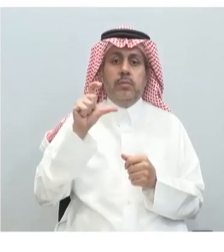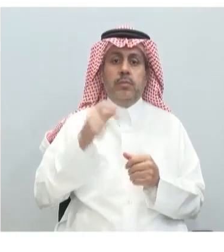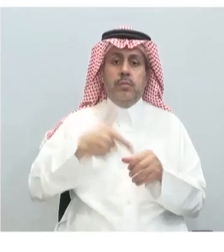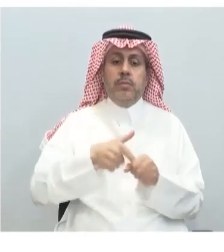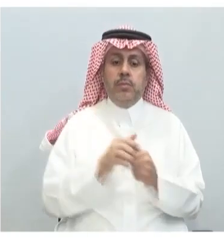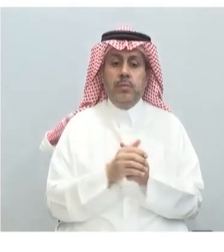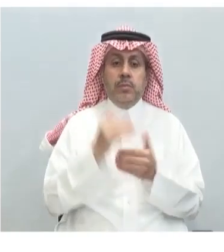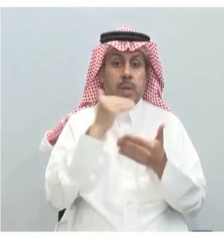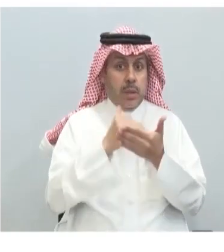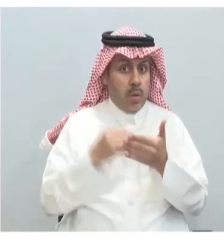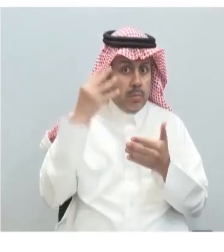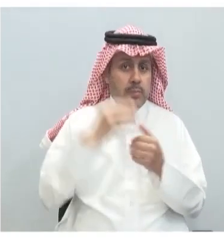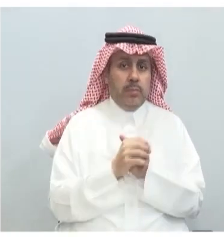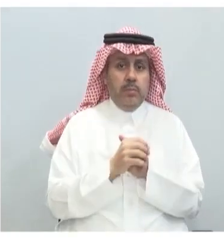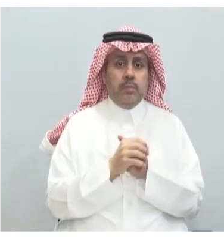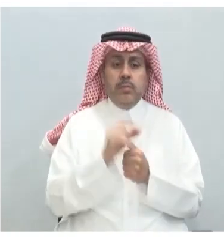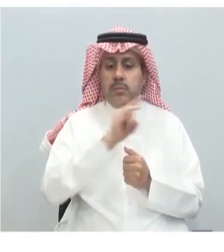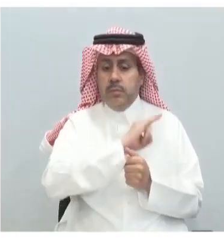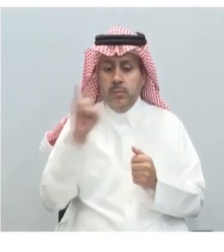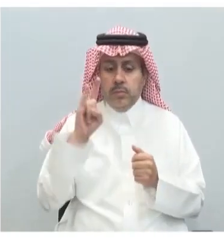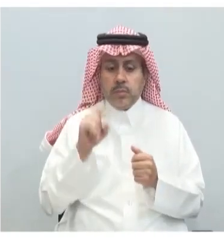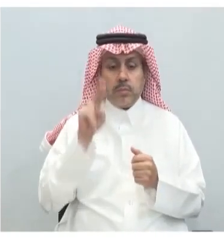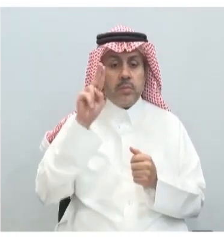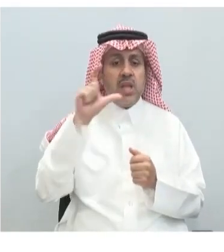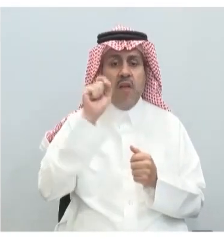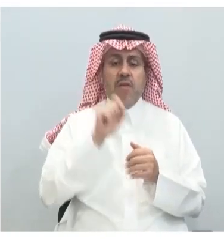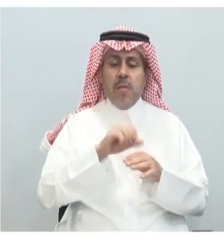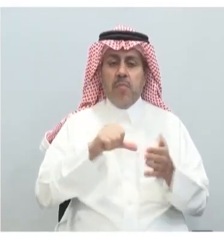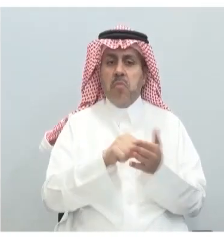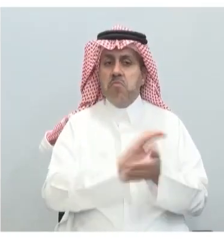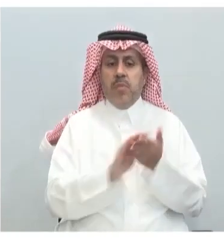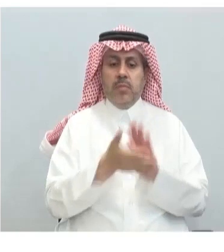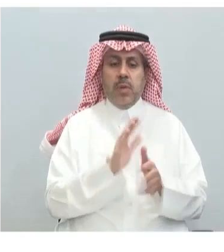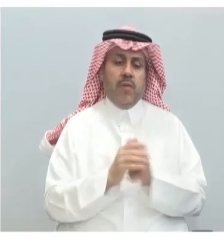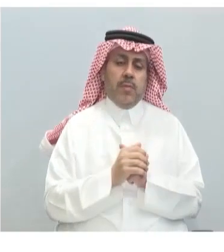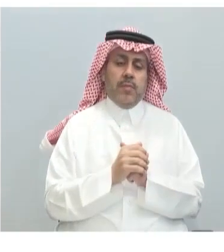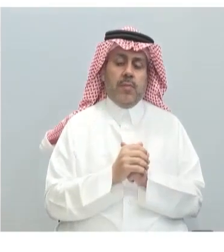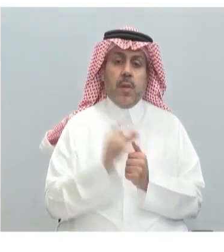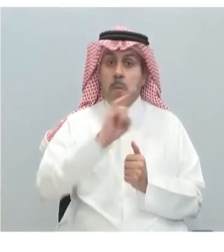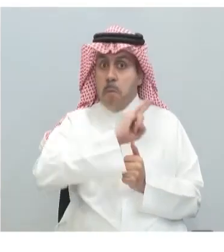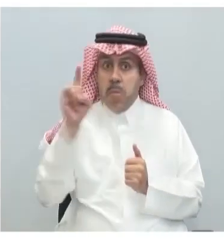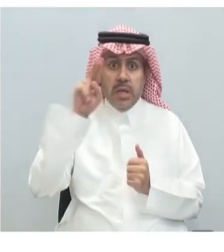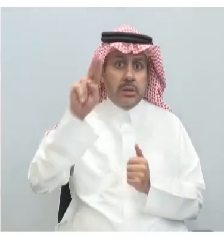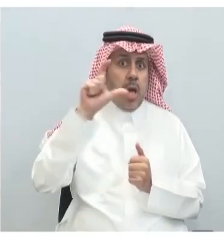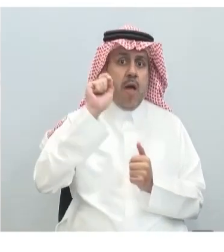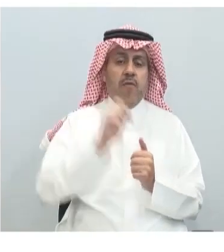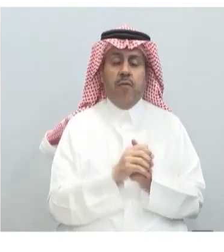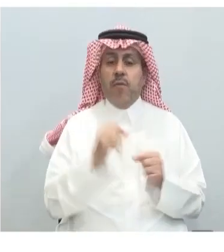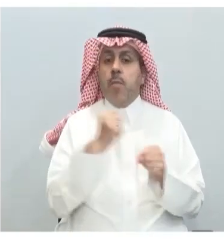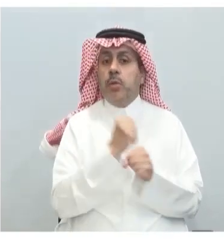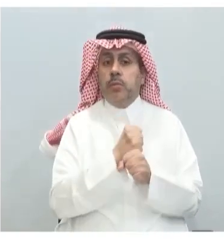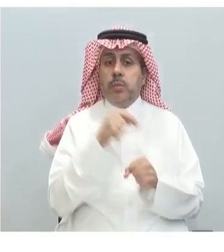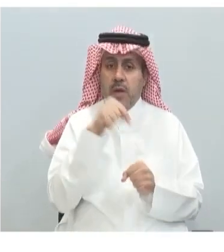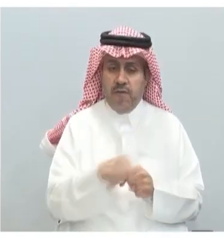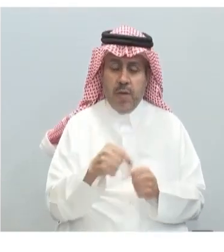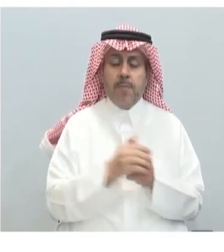الخطوه الرابعه سيكون منع التلف منع التلف محتوى الايثانول عالي لدرجه انه يتلف بعض المواد استعمله